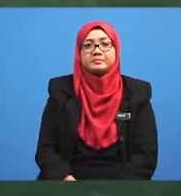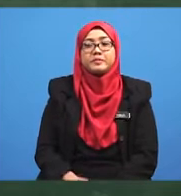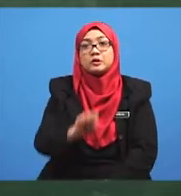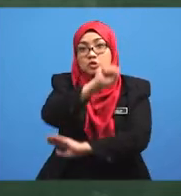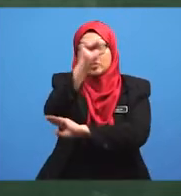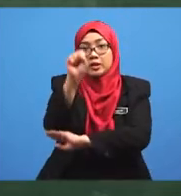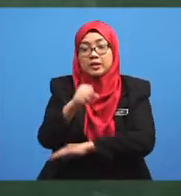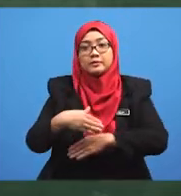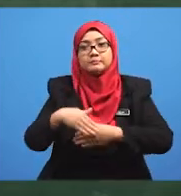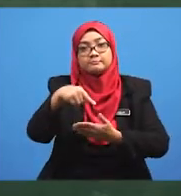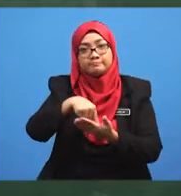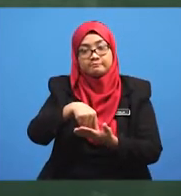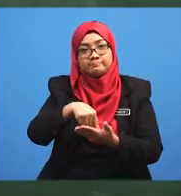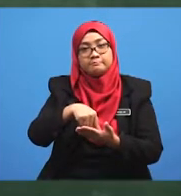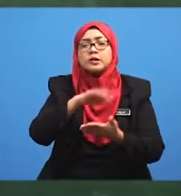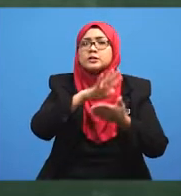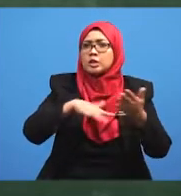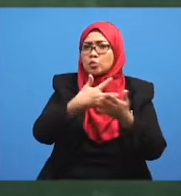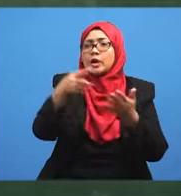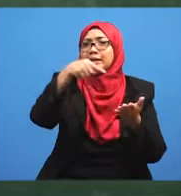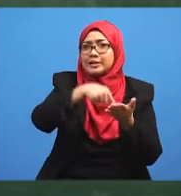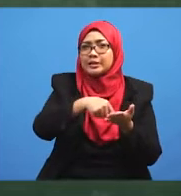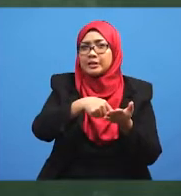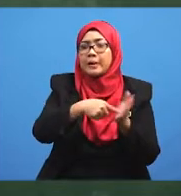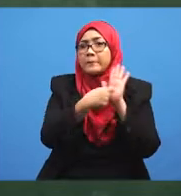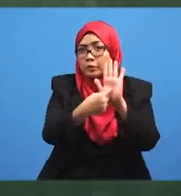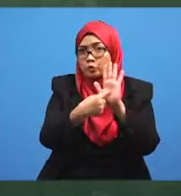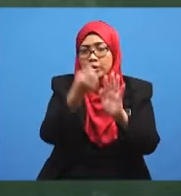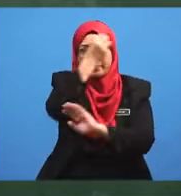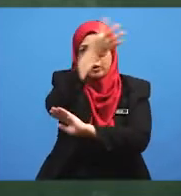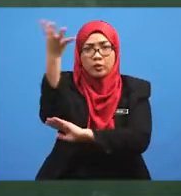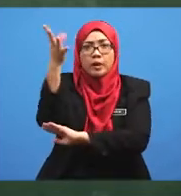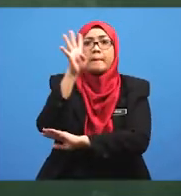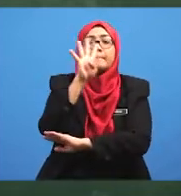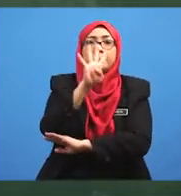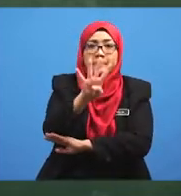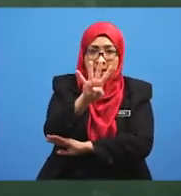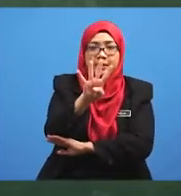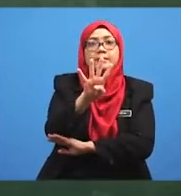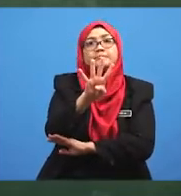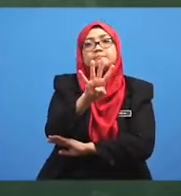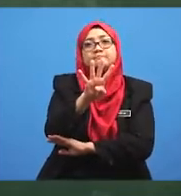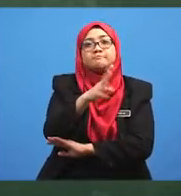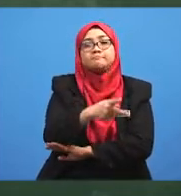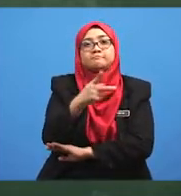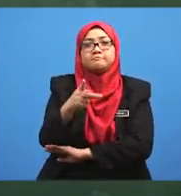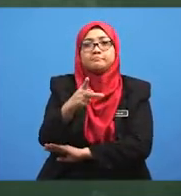Soalan seterusnya. Jadual di bawah menunjukkan maklumat bagi 4 sampel radioaktif.